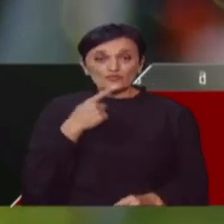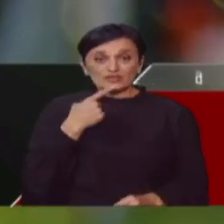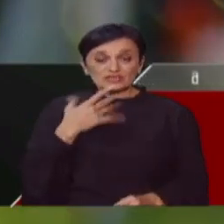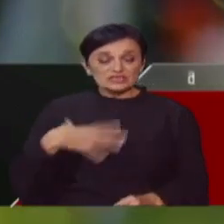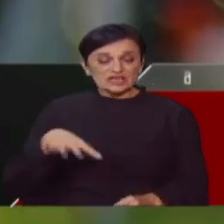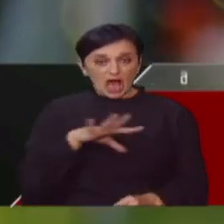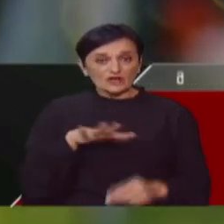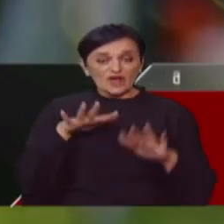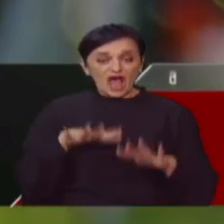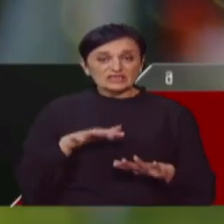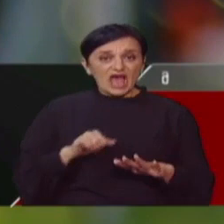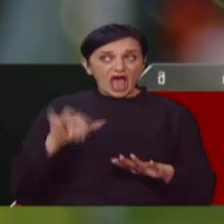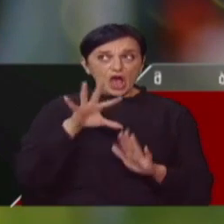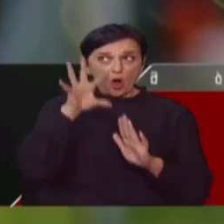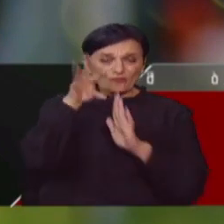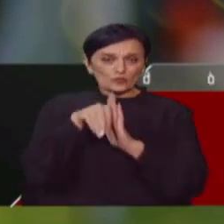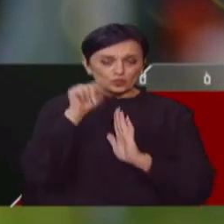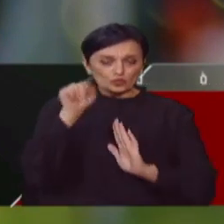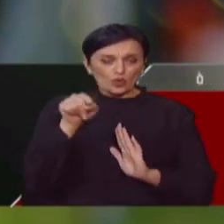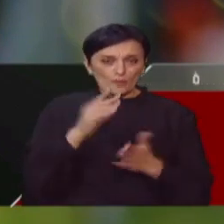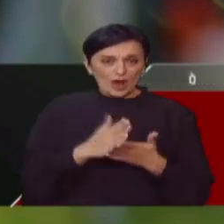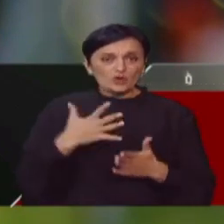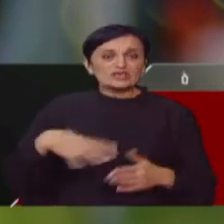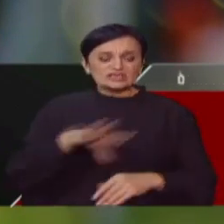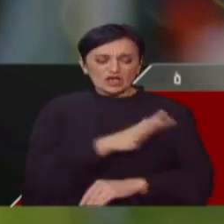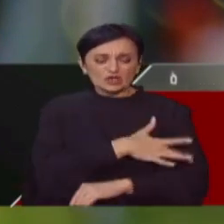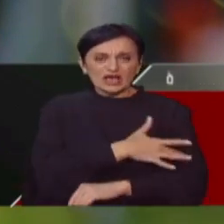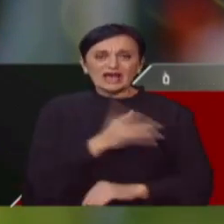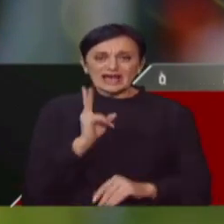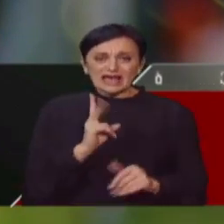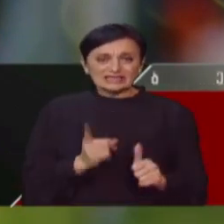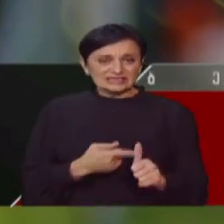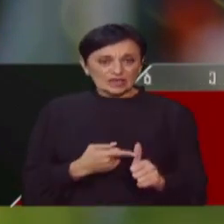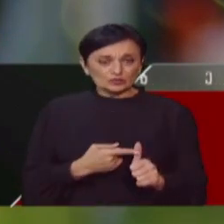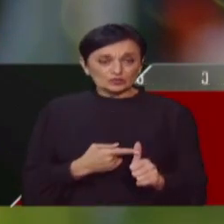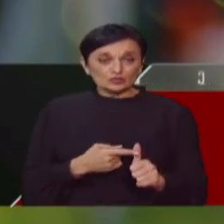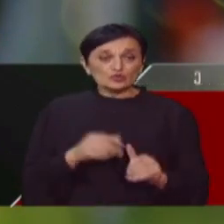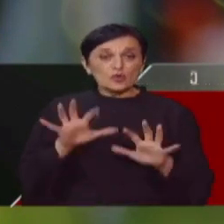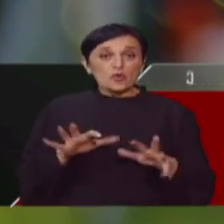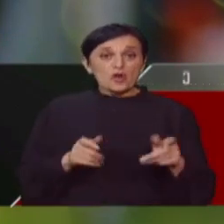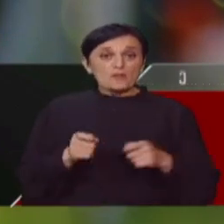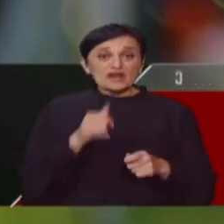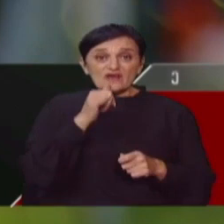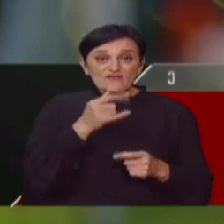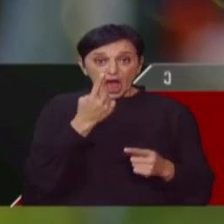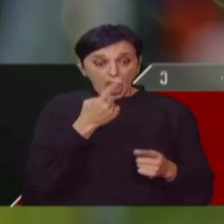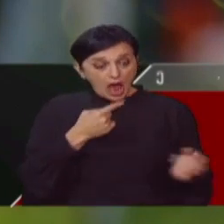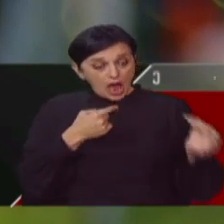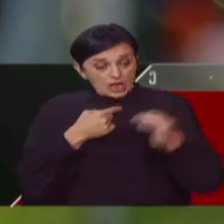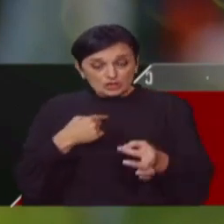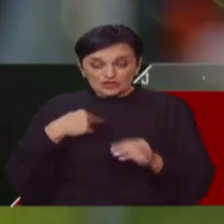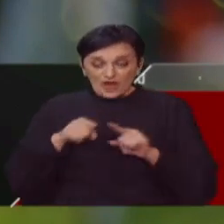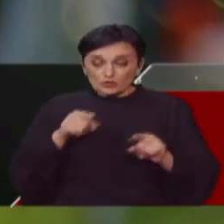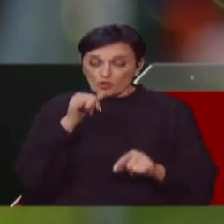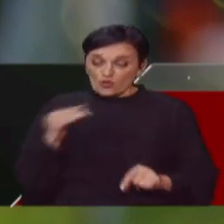საქართველოს ადგილი არის ევროპაში და საქართველო იმსახურებს კანდიდატის სტატუსს. Prezidentul ვერ წარმოაჩენია და ჩვენს ოპოზიციას